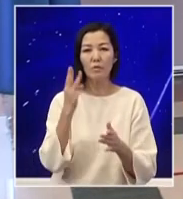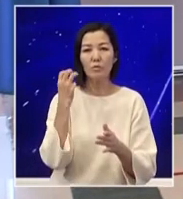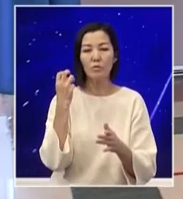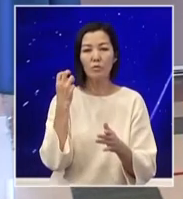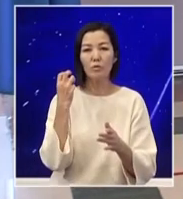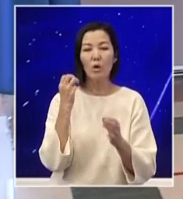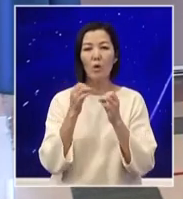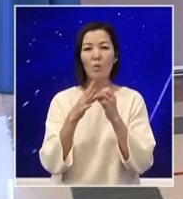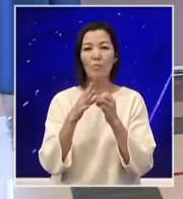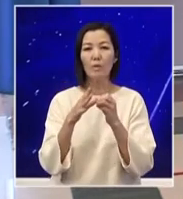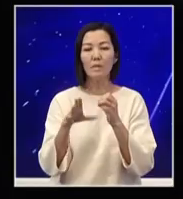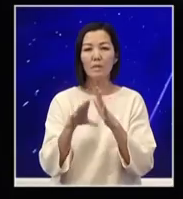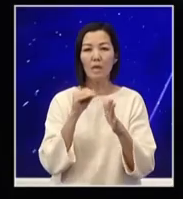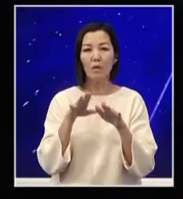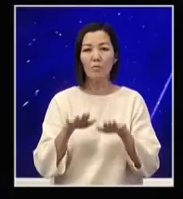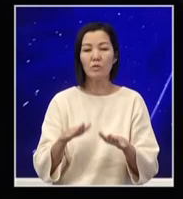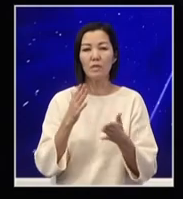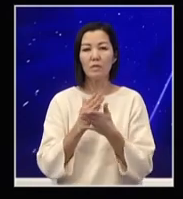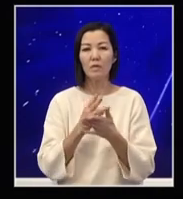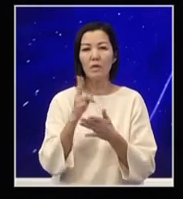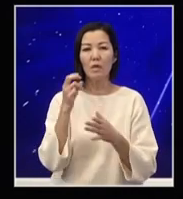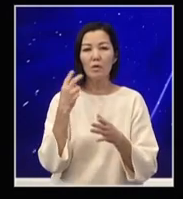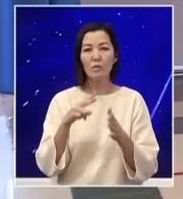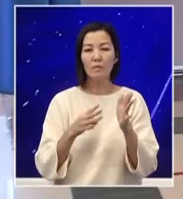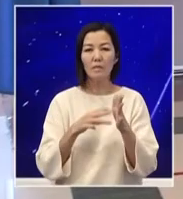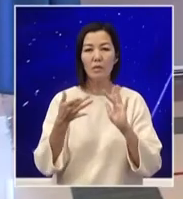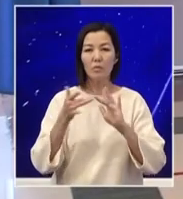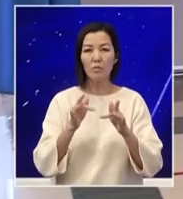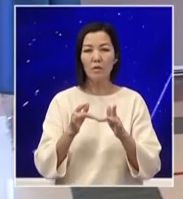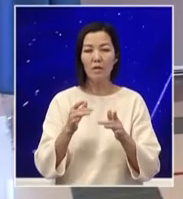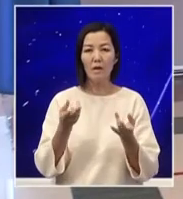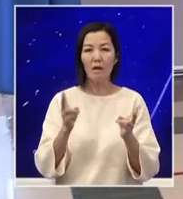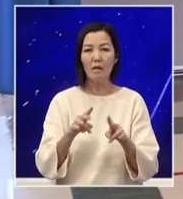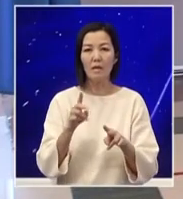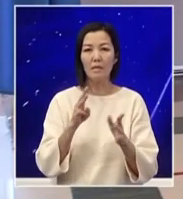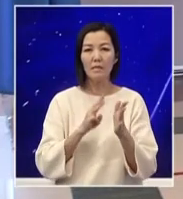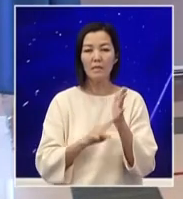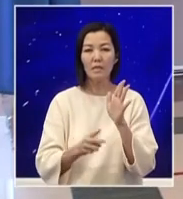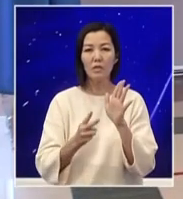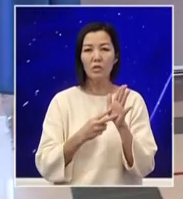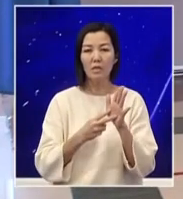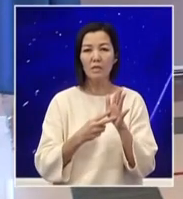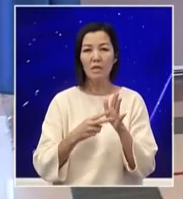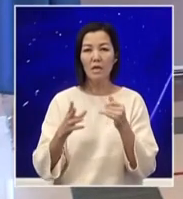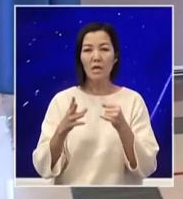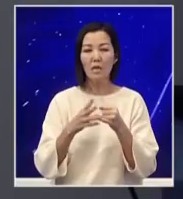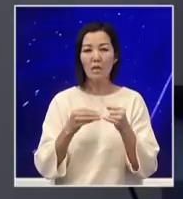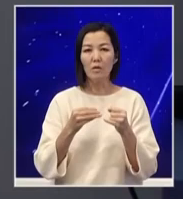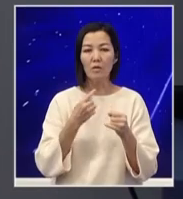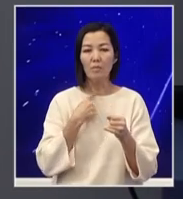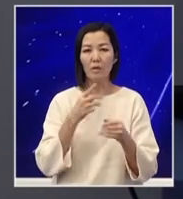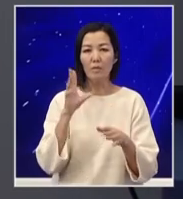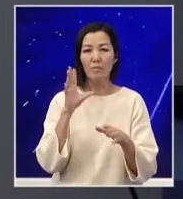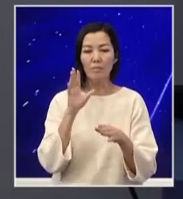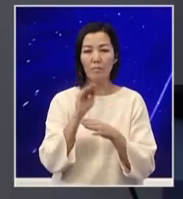учаскесі болса, 228-і онлайн. Қалған 87-сі қағаз бюллетендермен дауыс беруге мүмкіндік бар.